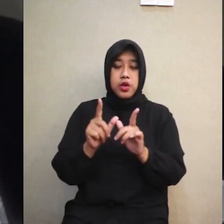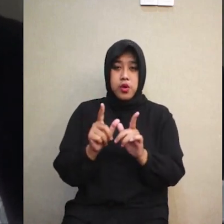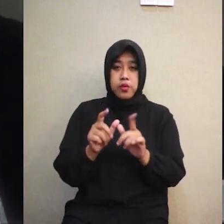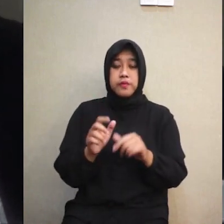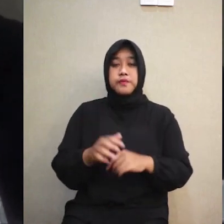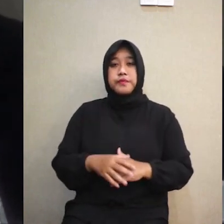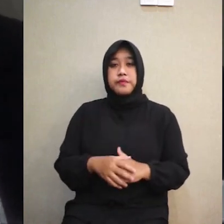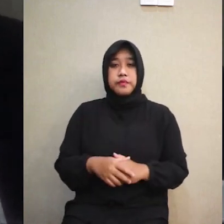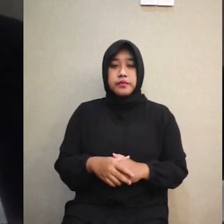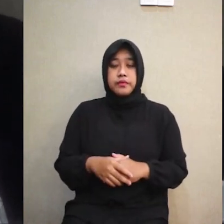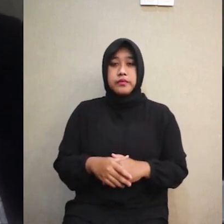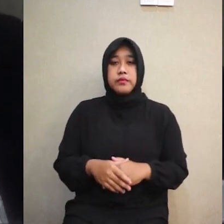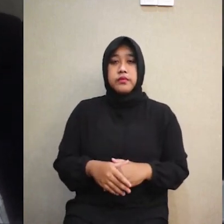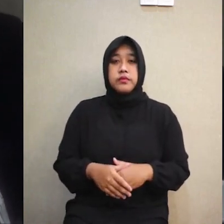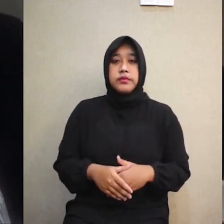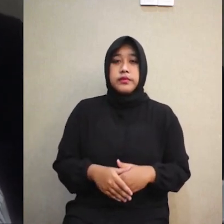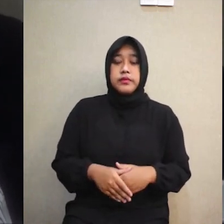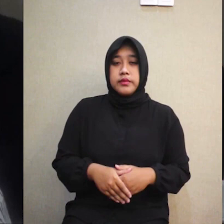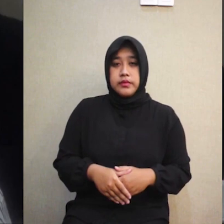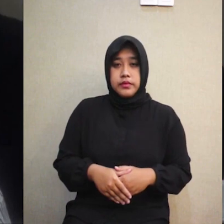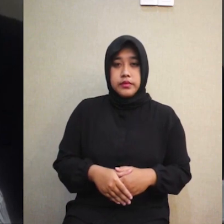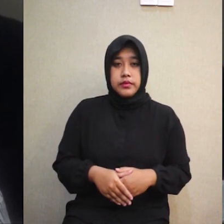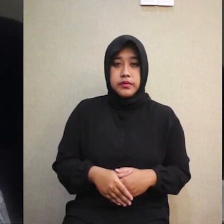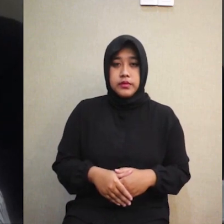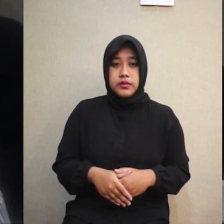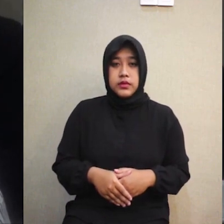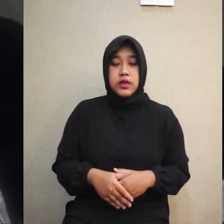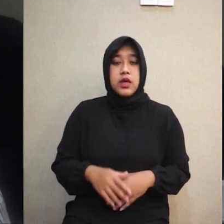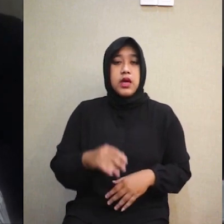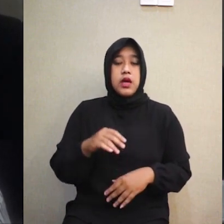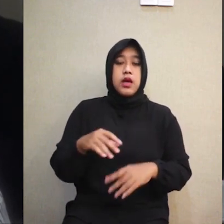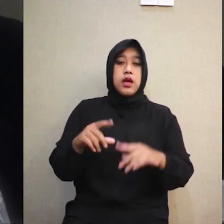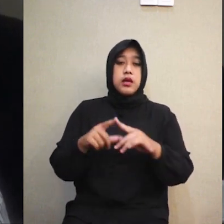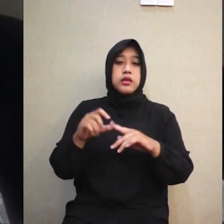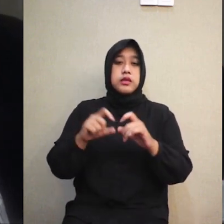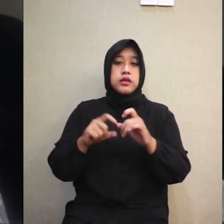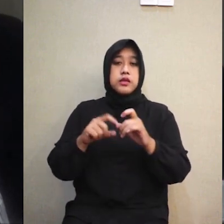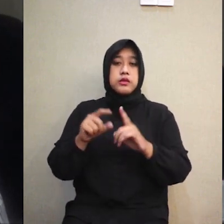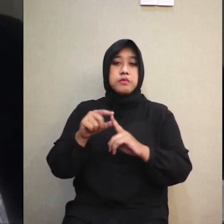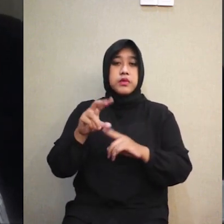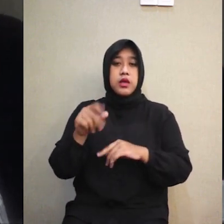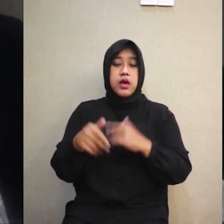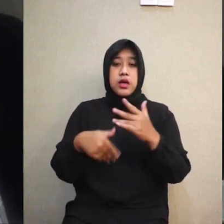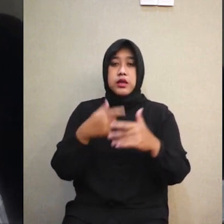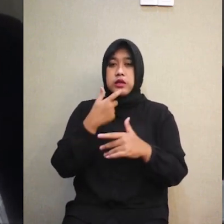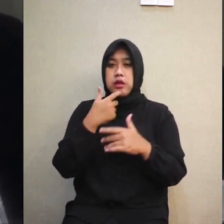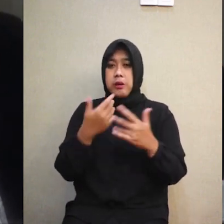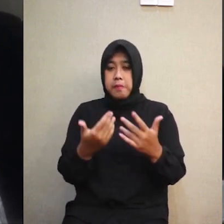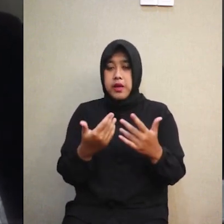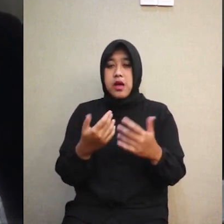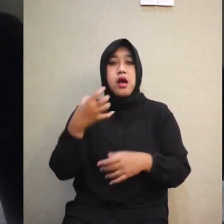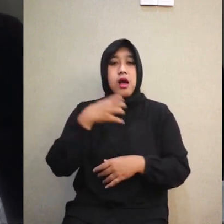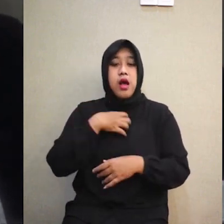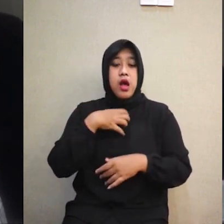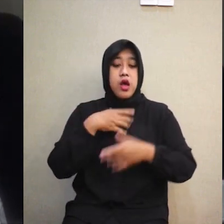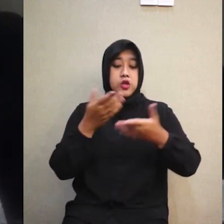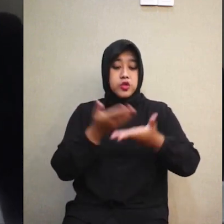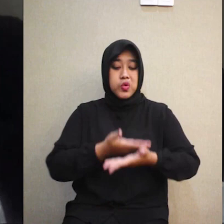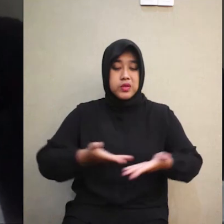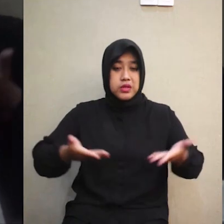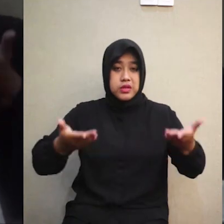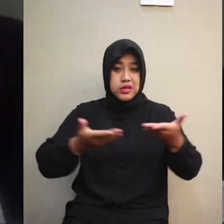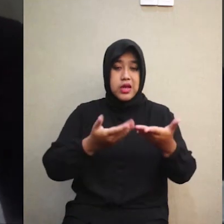namanya IC CVR gitu ya dan juga hak-hak sosial ekonomi